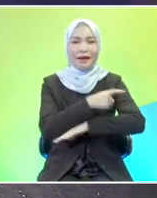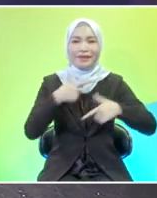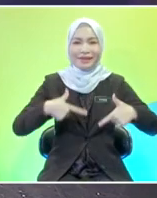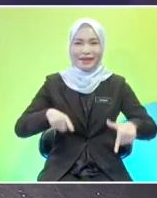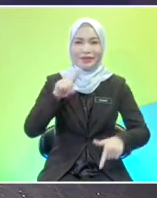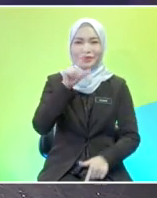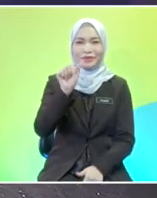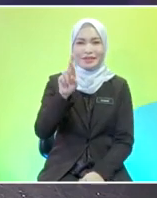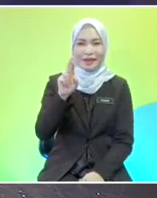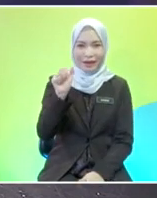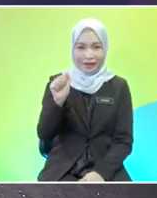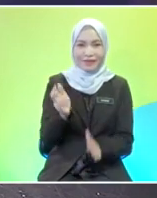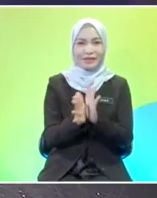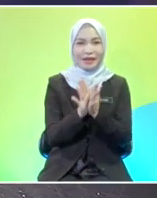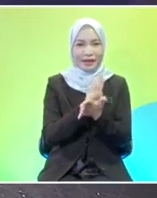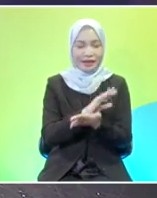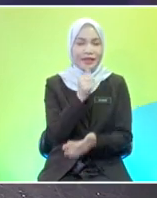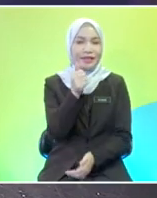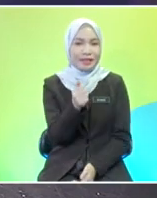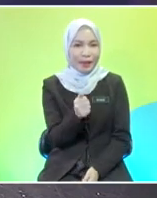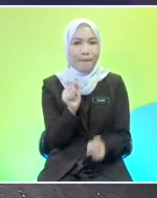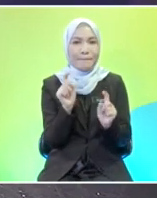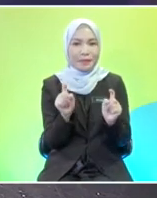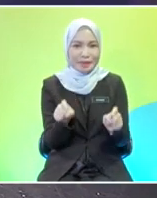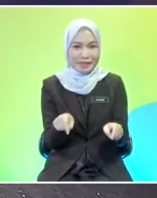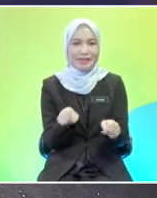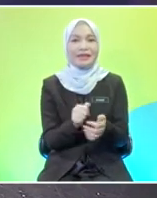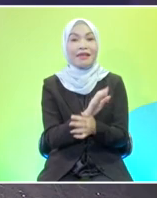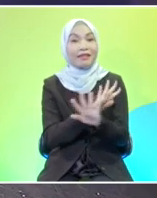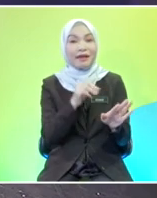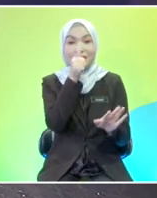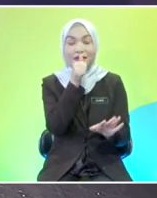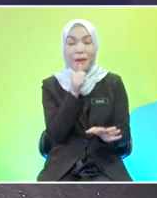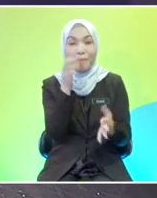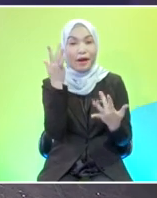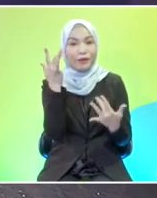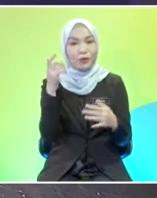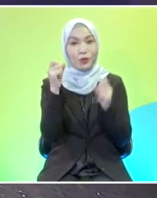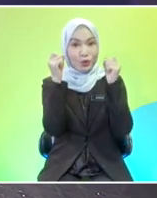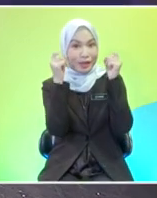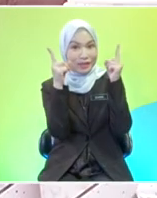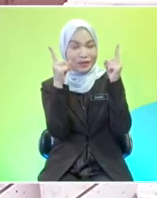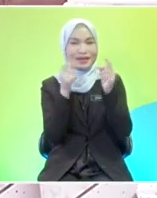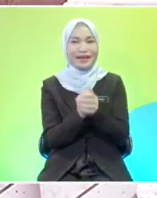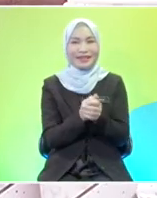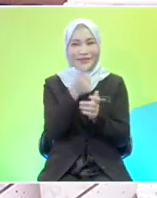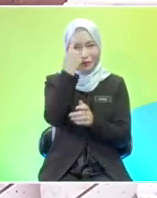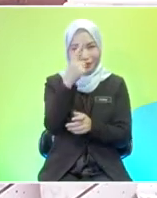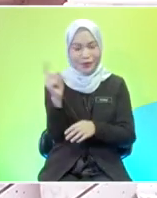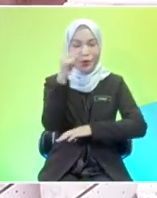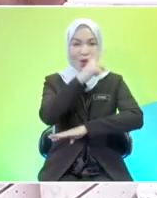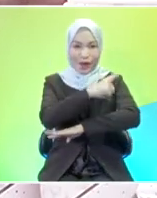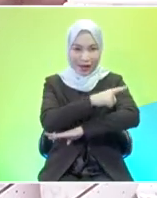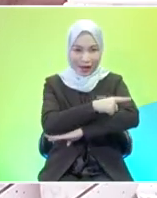nanti-nanti hari lahirnya betul dan kejutan mungkin sesuatu yang istimewa akan berlaku